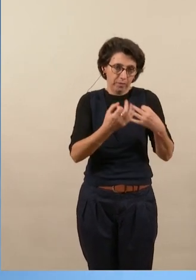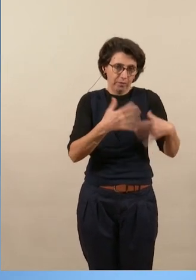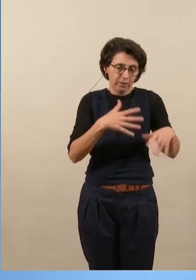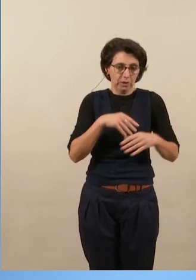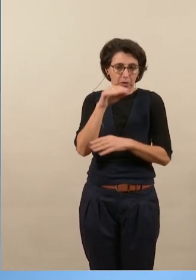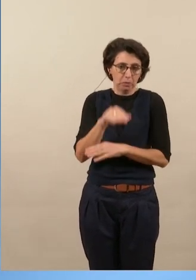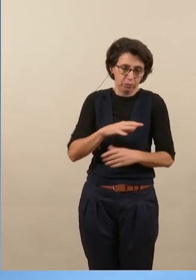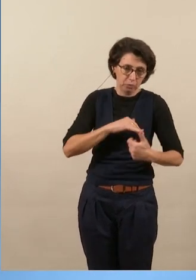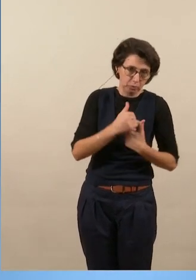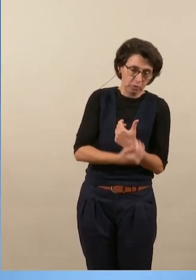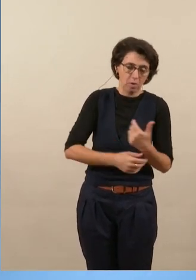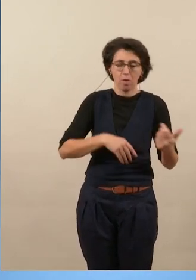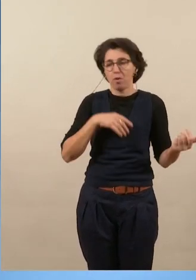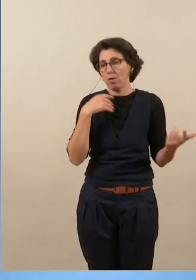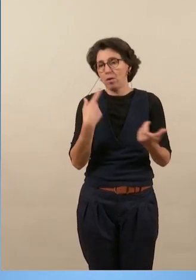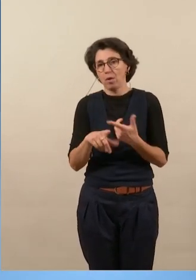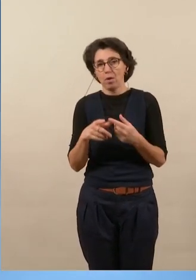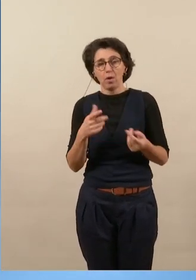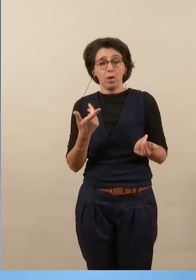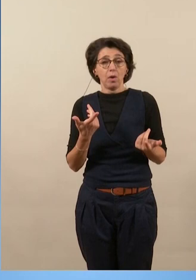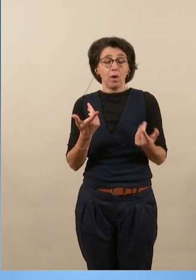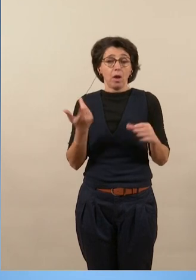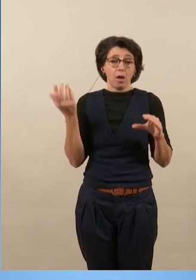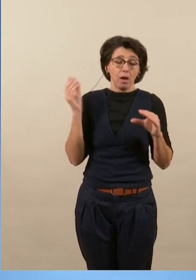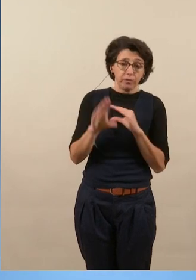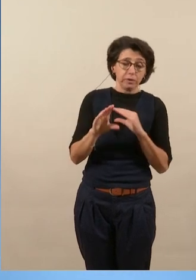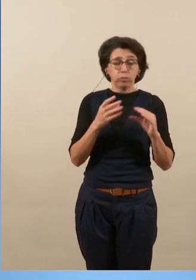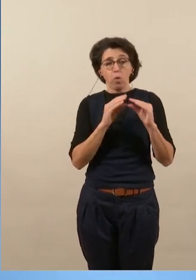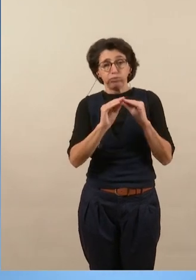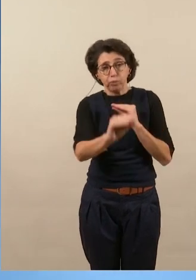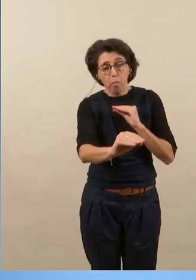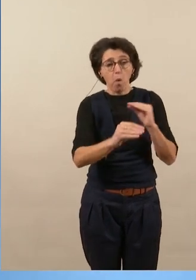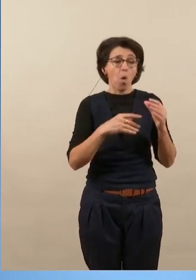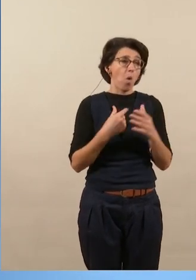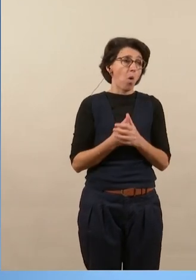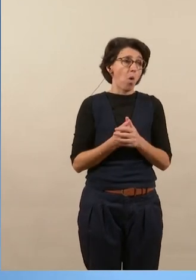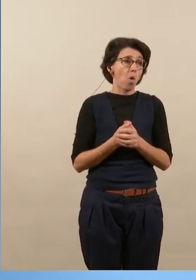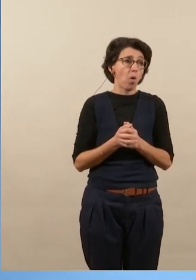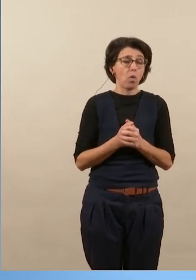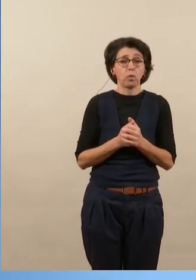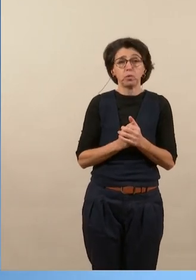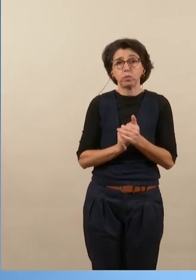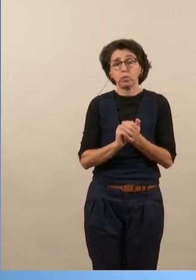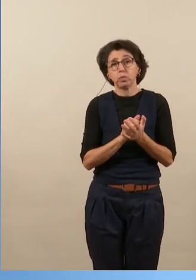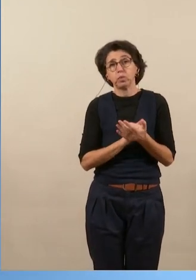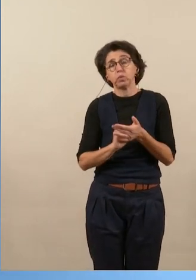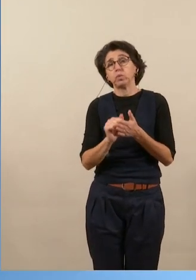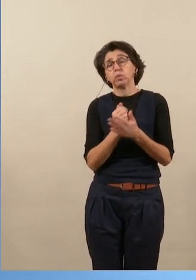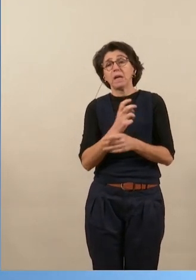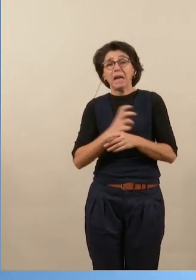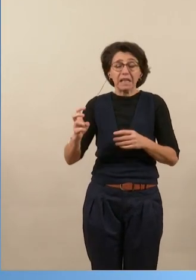bouclier social sur le report de certains investissements sur les provisions pour risqu et contentieux sur